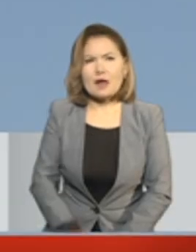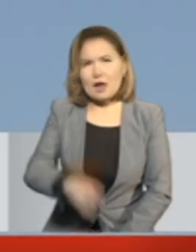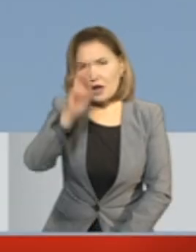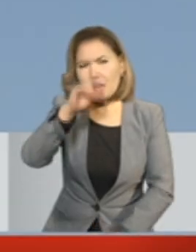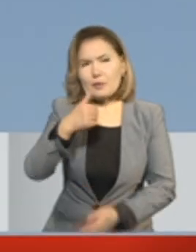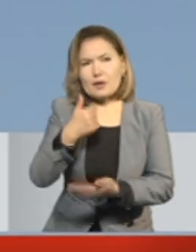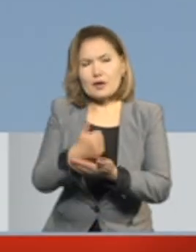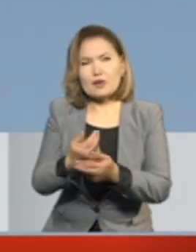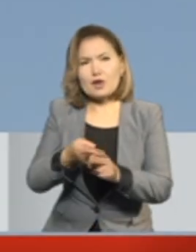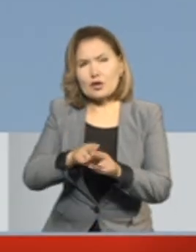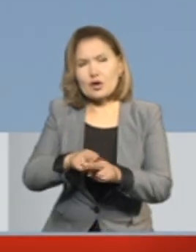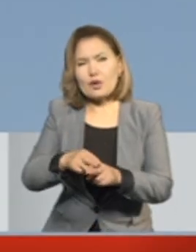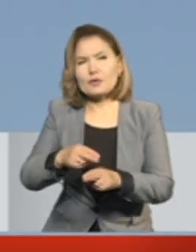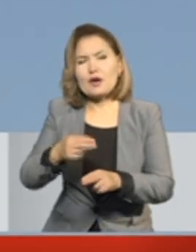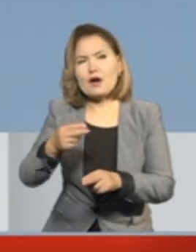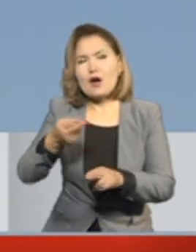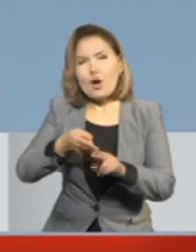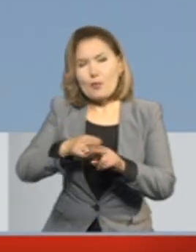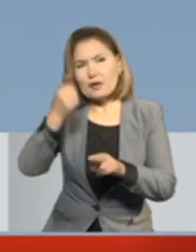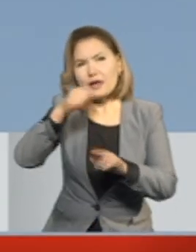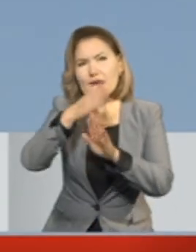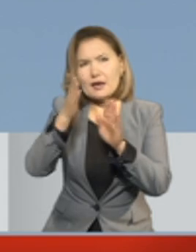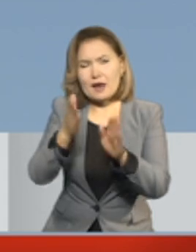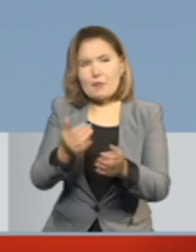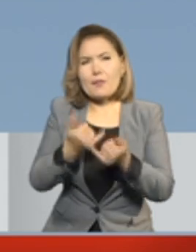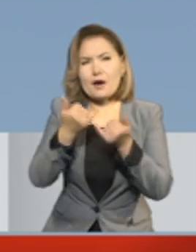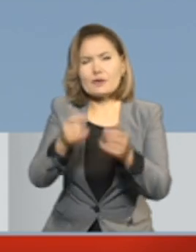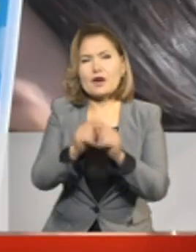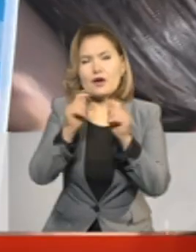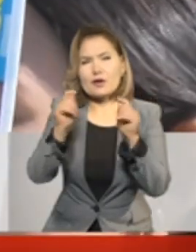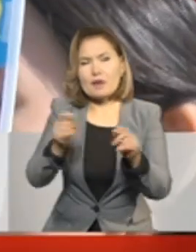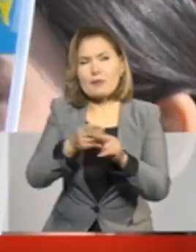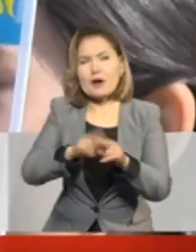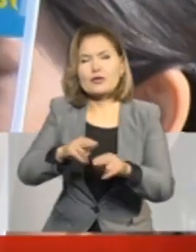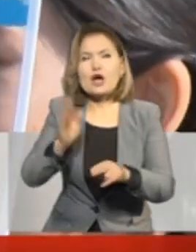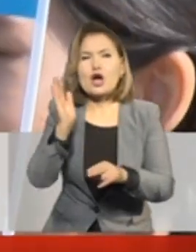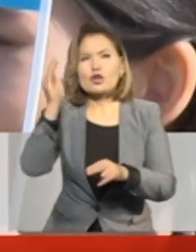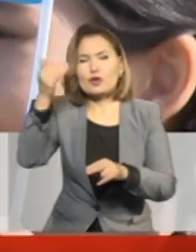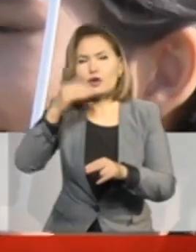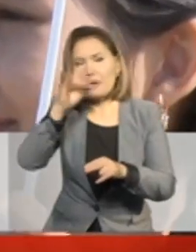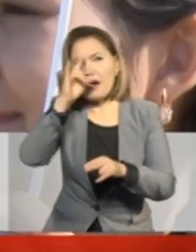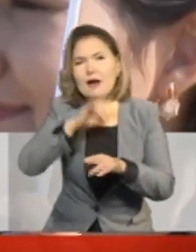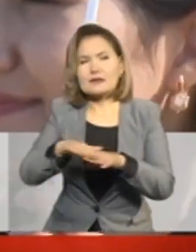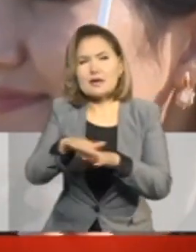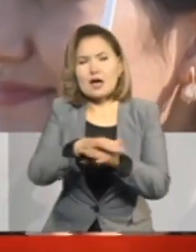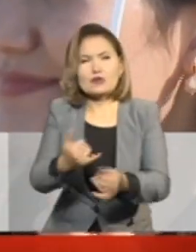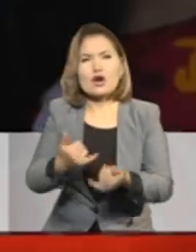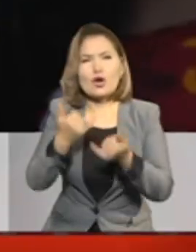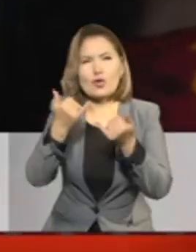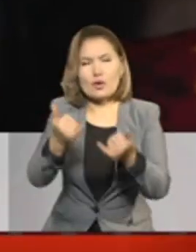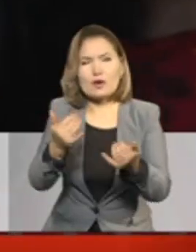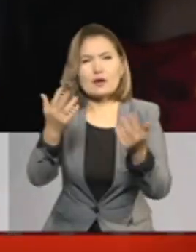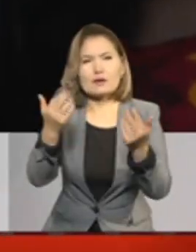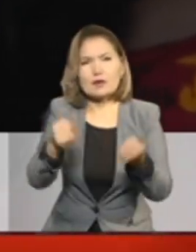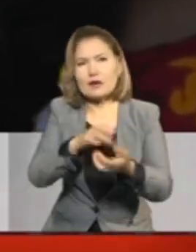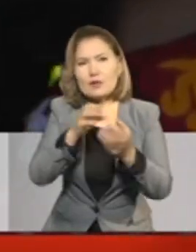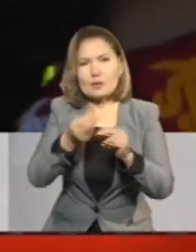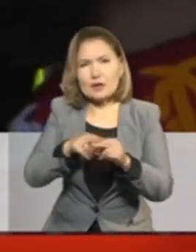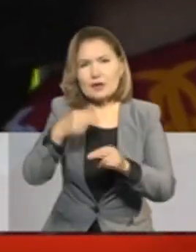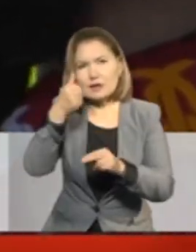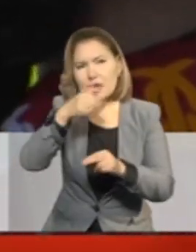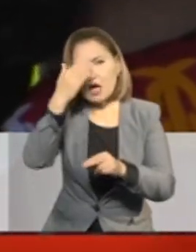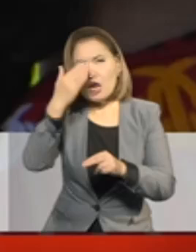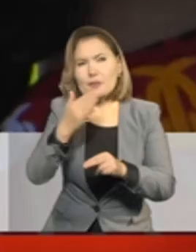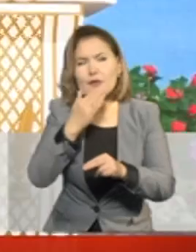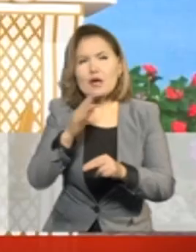Мемлекет басшысы бұл ескерткіштің ашылуын түркмен бауырлардың қазақ халқына айрықша құрметінің көрінісі деп санайтынын атап өтті. Әрі